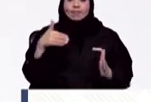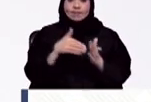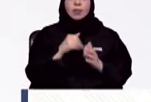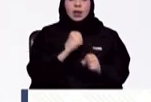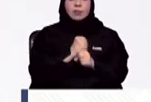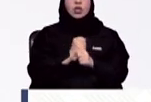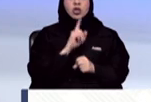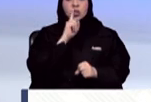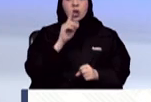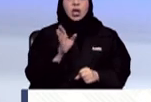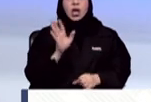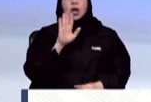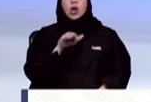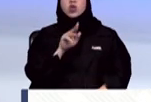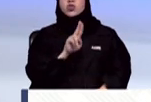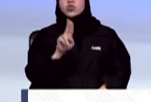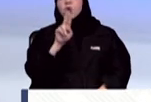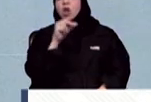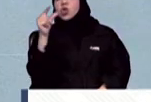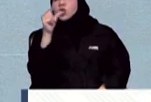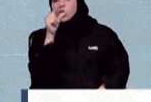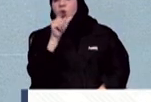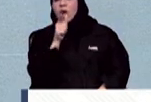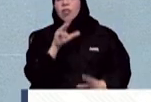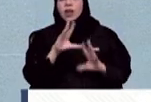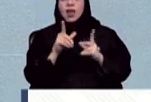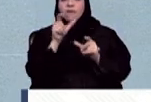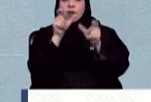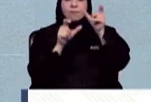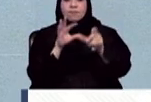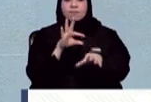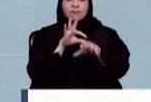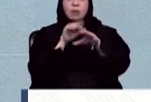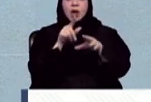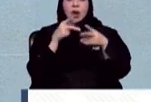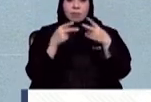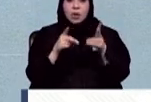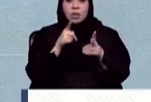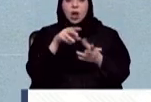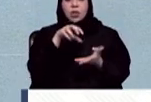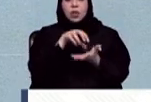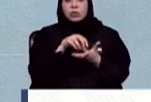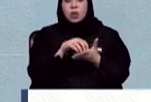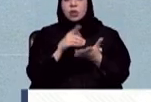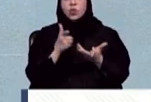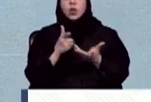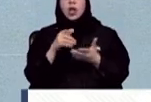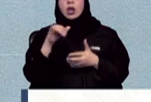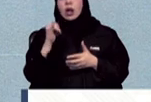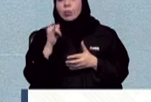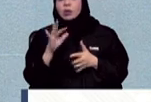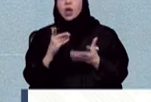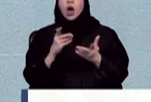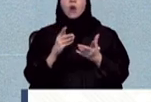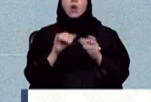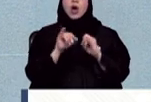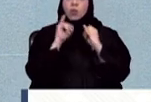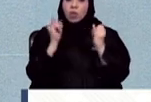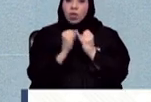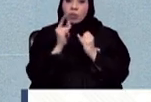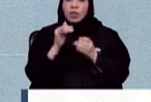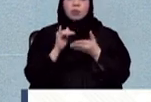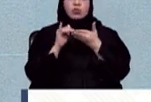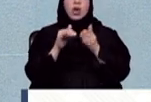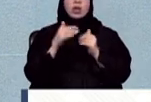منها. نعم دكتورة, تحدثتي عن المبادرات الفردية التي تقوم بها بعض الدول والمنظمات لرعاية اللاجئين والمتضررين من الصراعات والنزاعات.